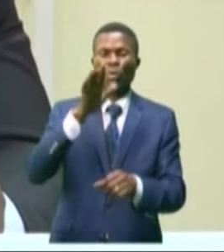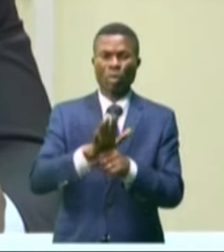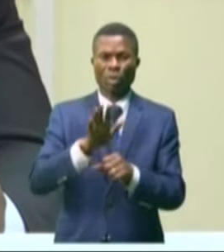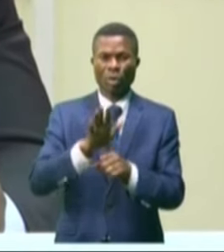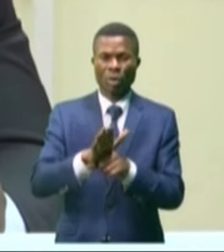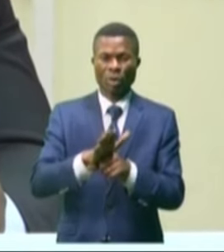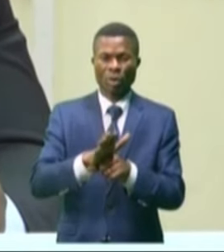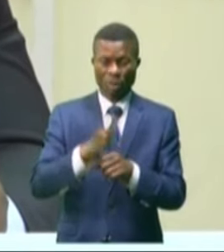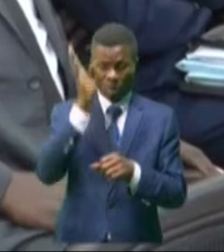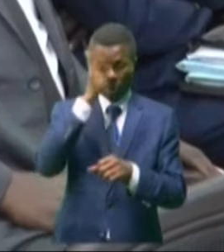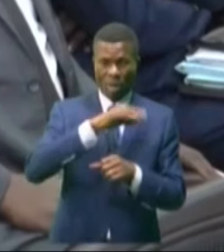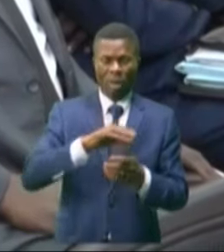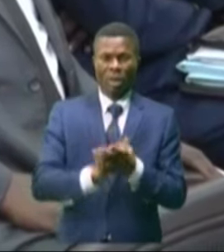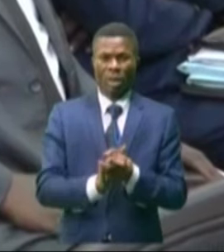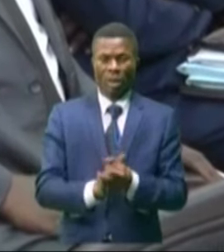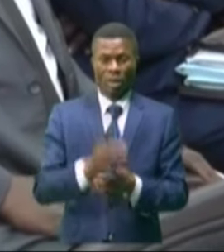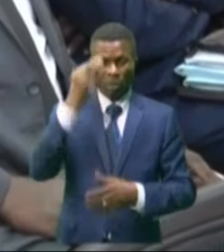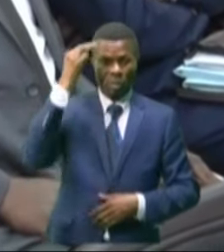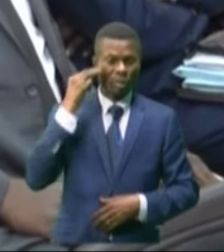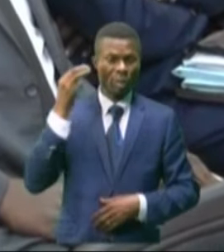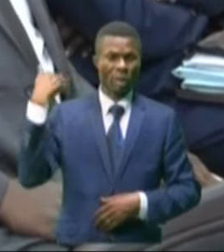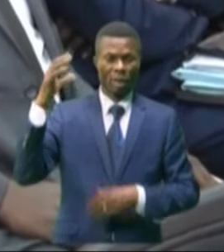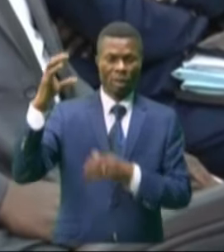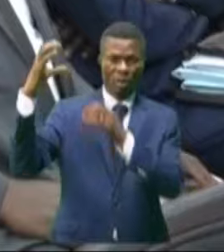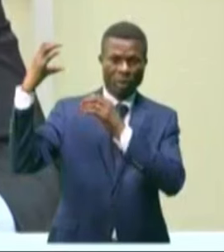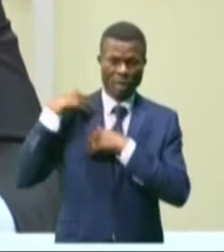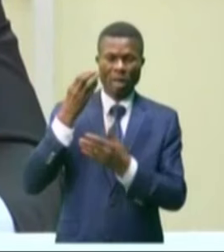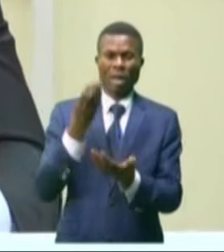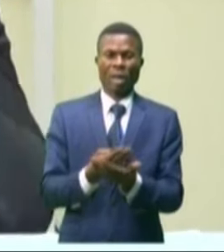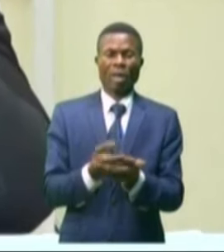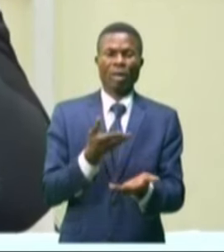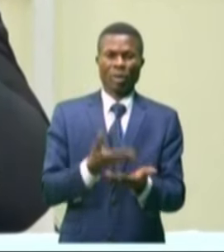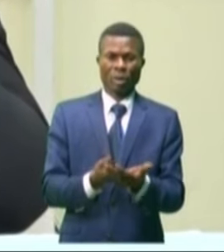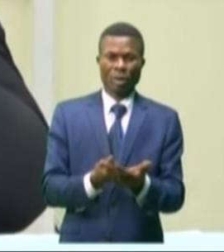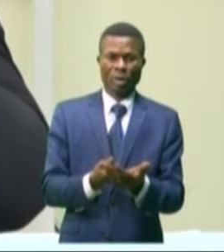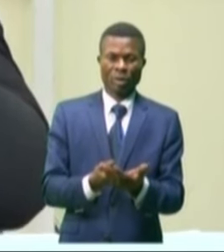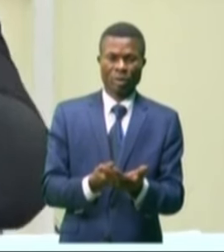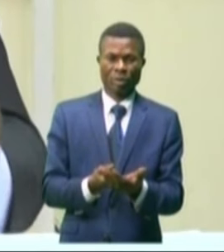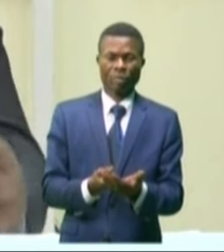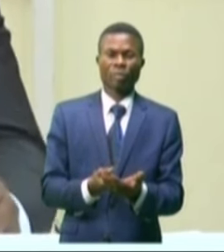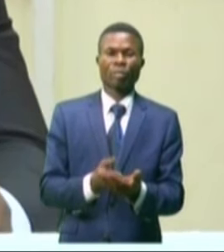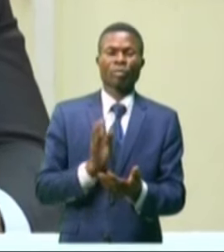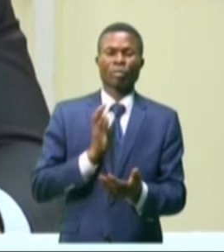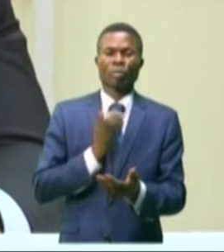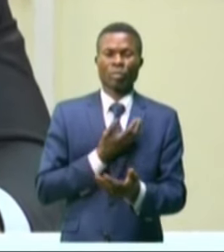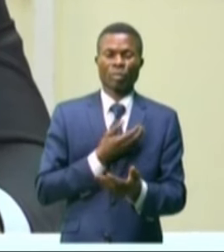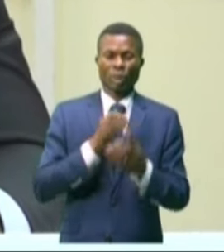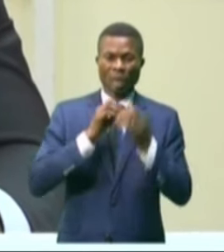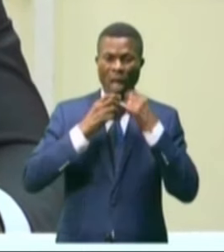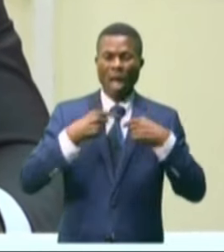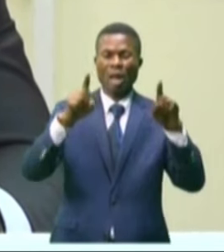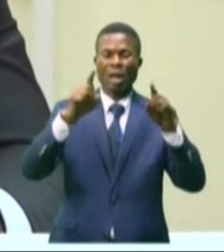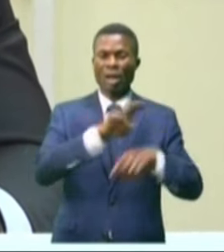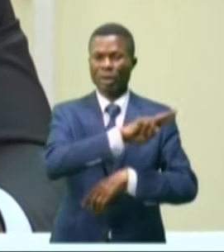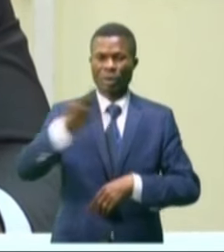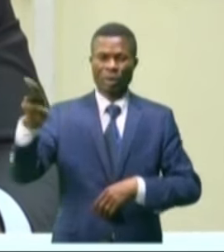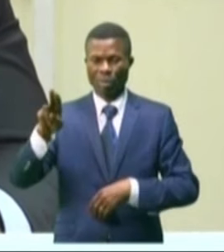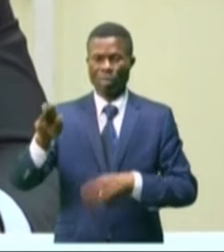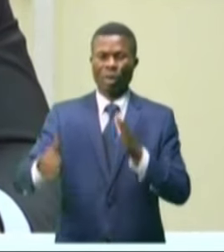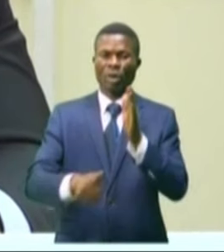Bogi Sangara, ministre d'État en charge du budget. La LOFIP, promulguée depuis